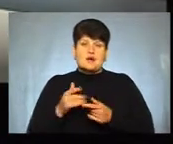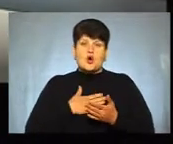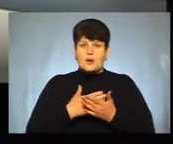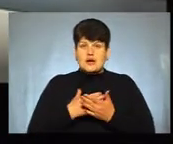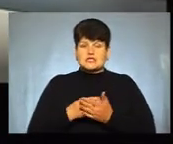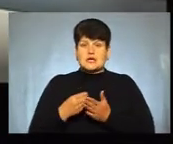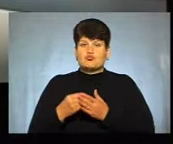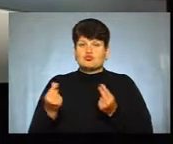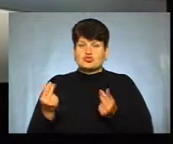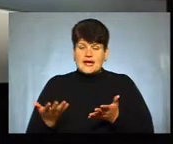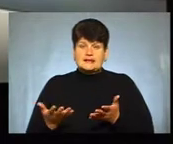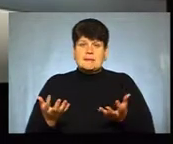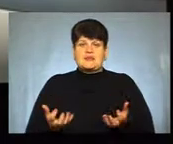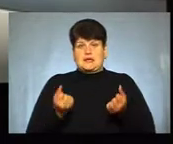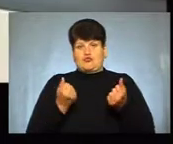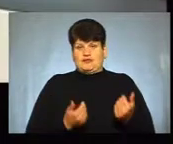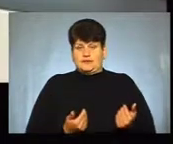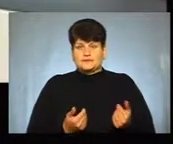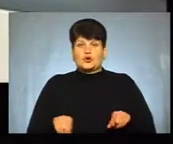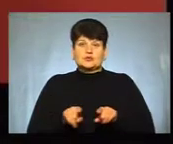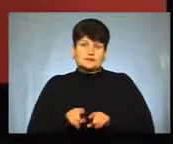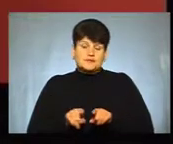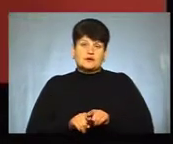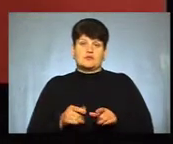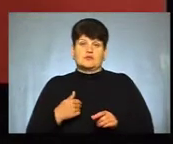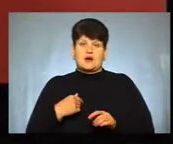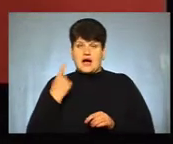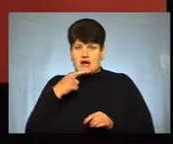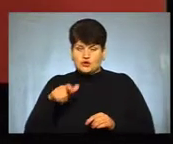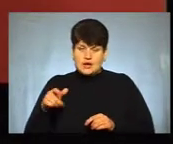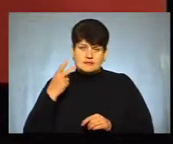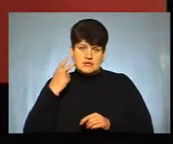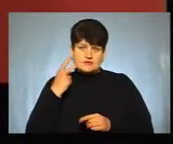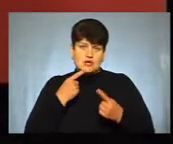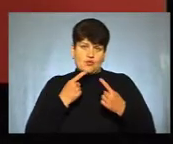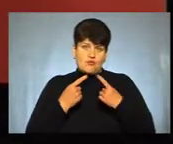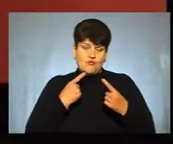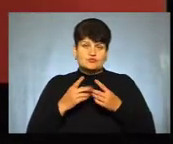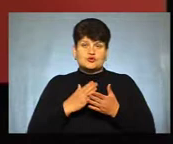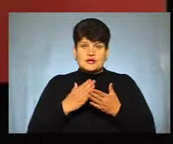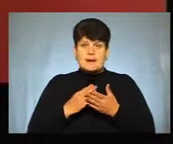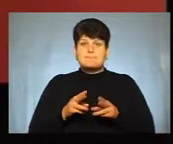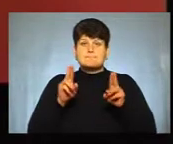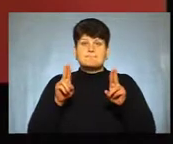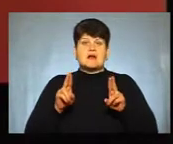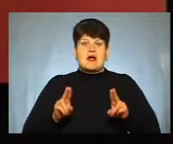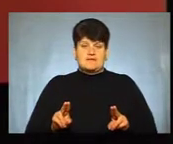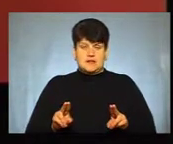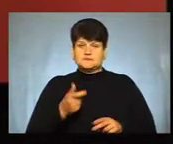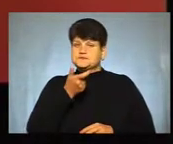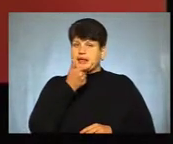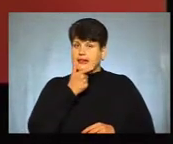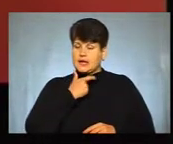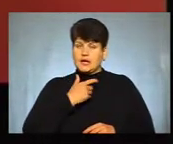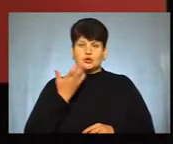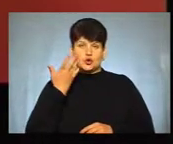і закликати їх підтримувати. Одночасно ми авторам завжди кажемо, що є певні правила етикету, коли під